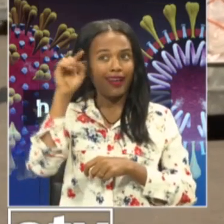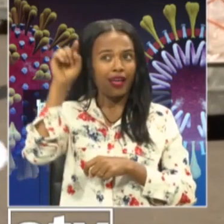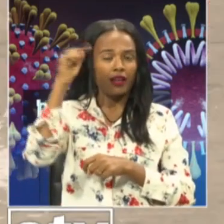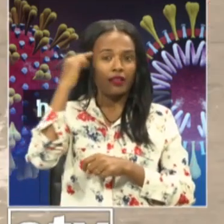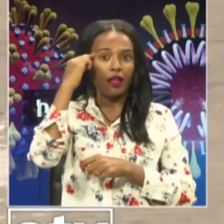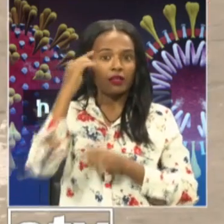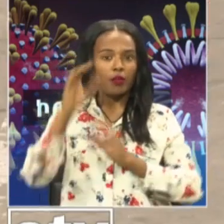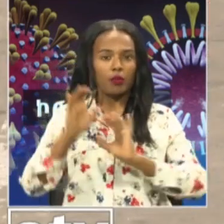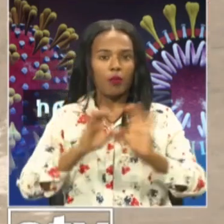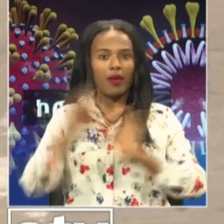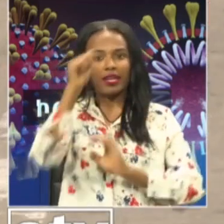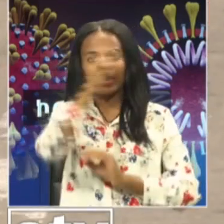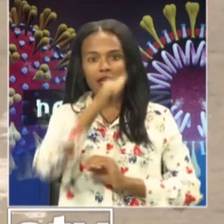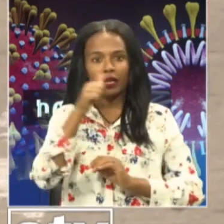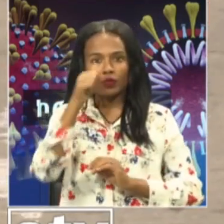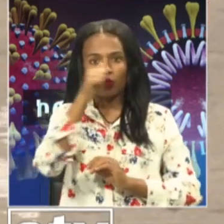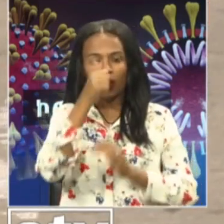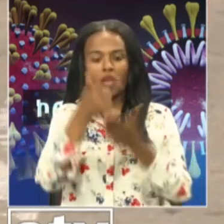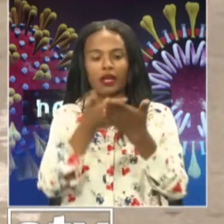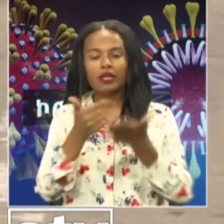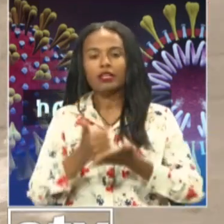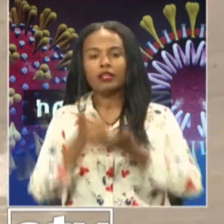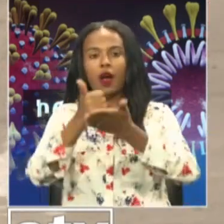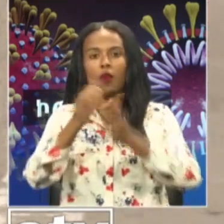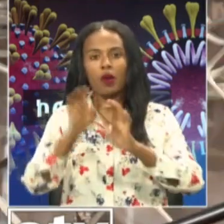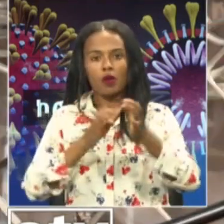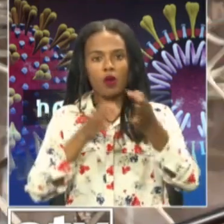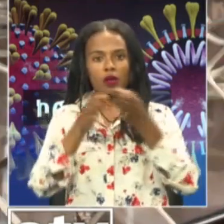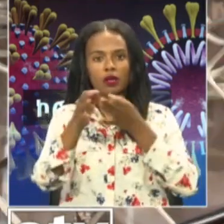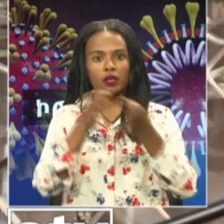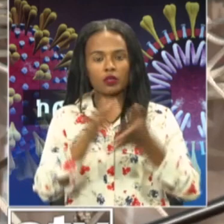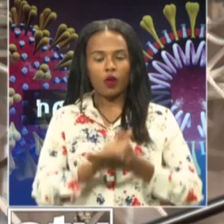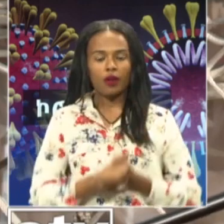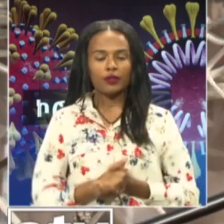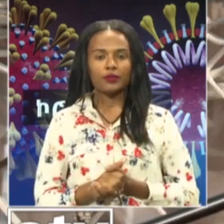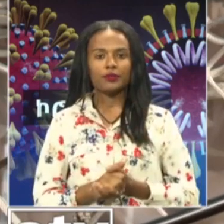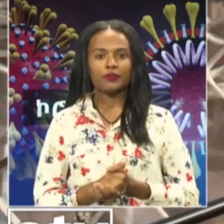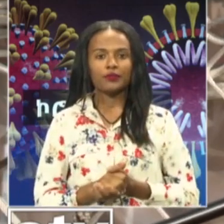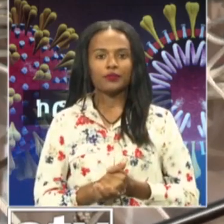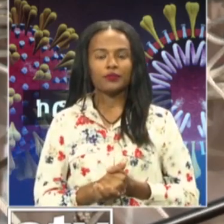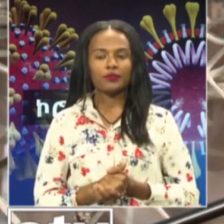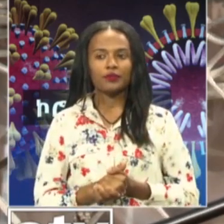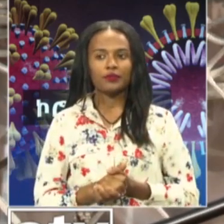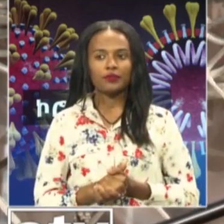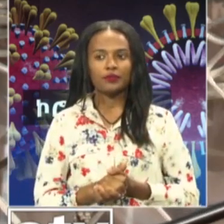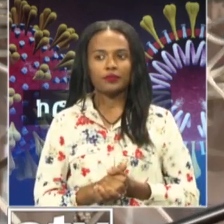ታሳቢ በማድረግ ለኢትዮጵያ ይህንን ድጋፍ ማድረጓን ገልጸዋል።